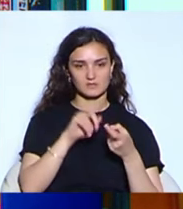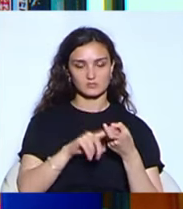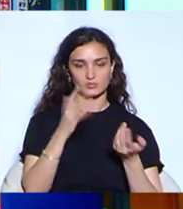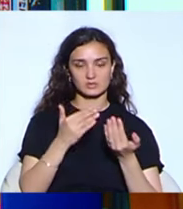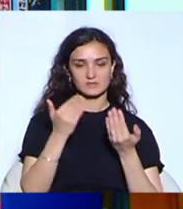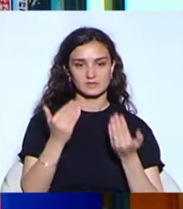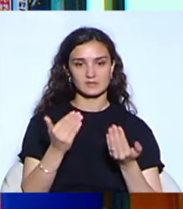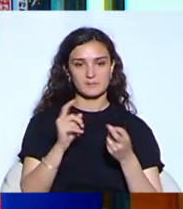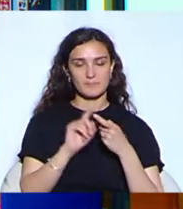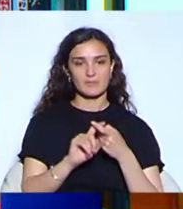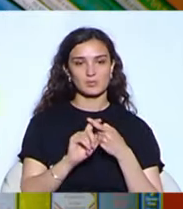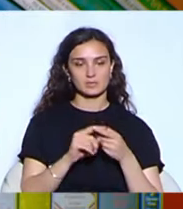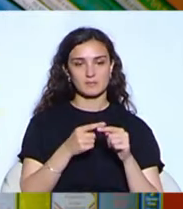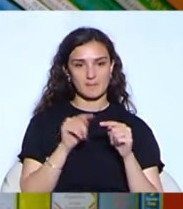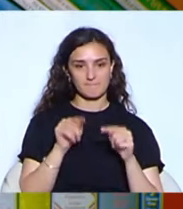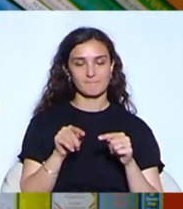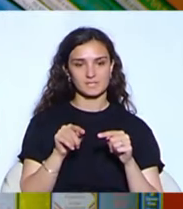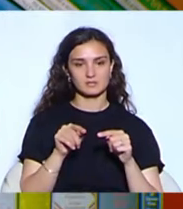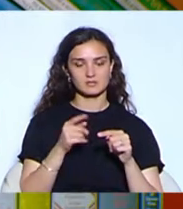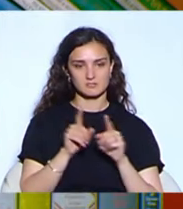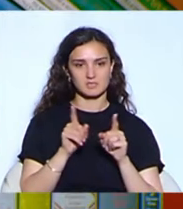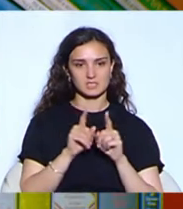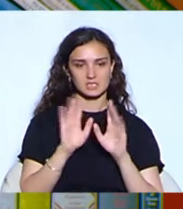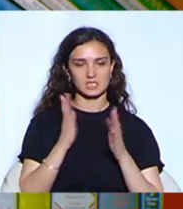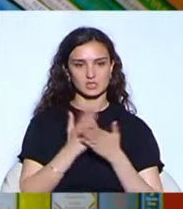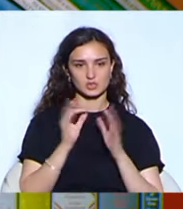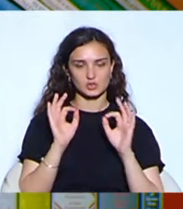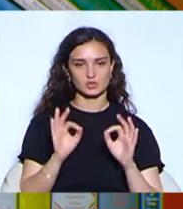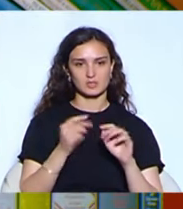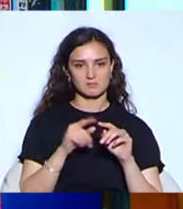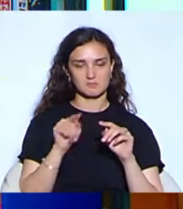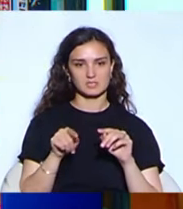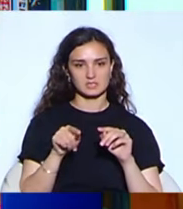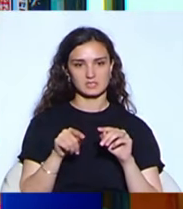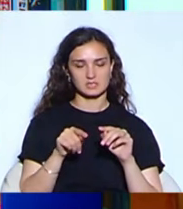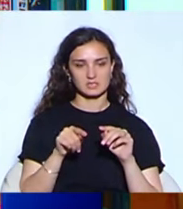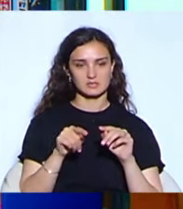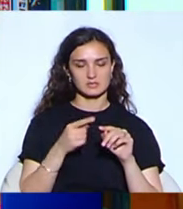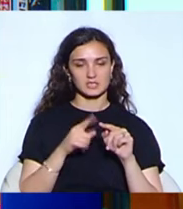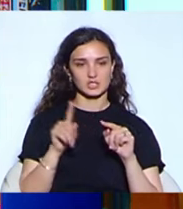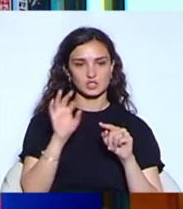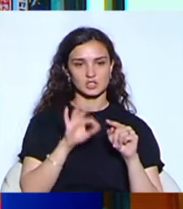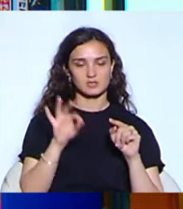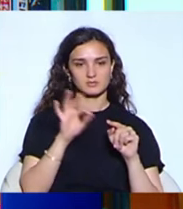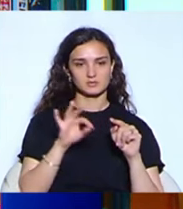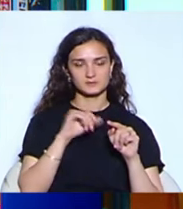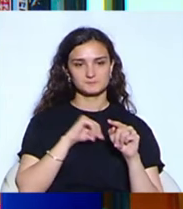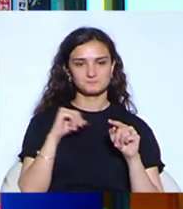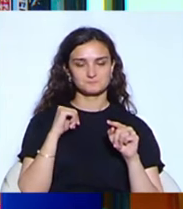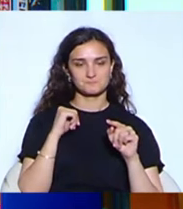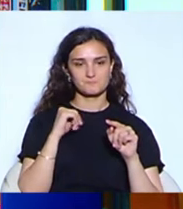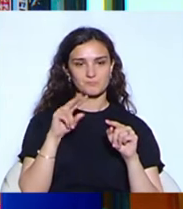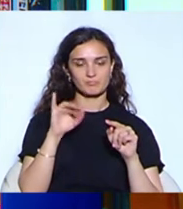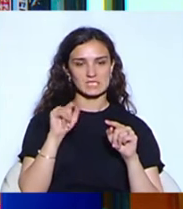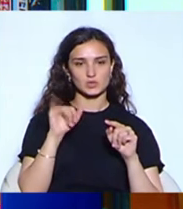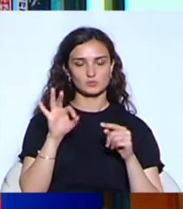თქვენი დამოკიდებულება ამას ეფუძნება, მაინც არ არის სწორი და ამას დასაბუთება ჭირდება. რაც შეეხება თვითონ ლითიუმთან